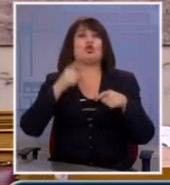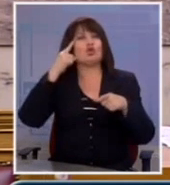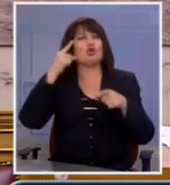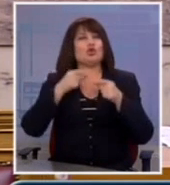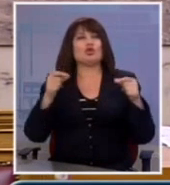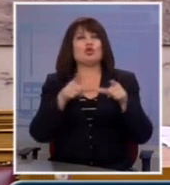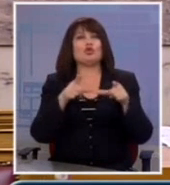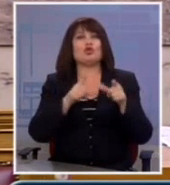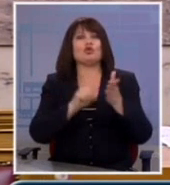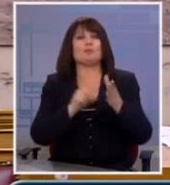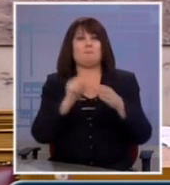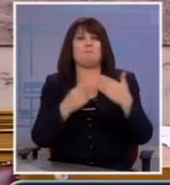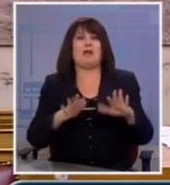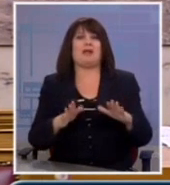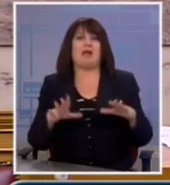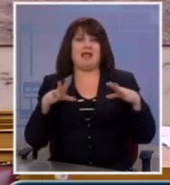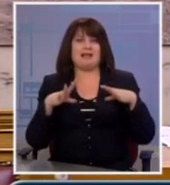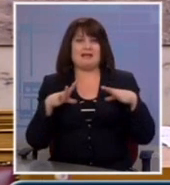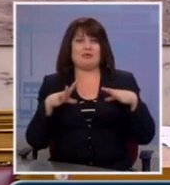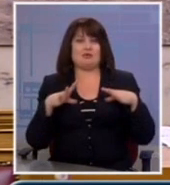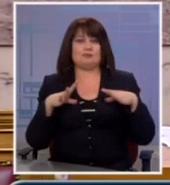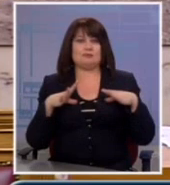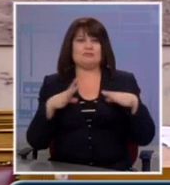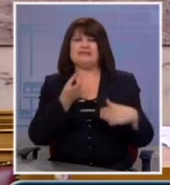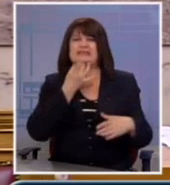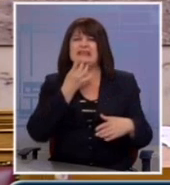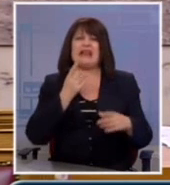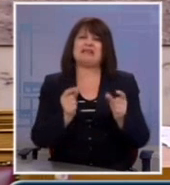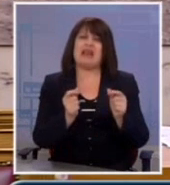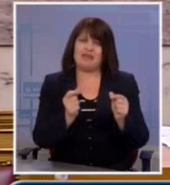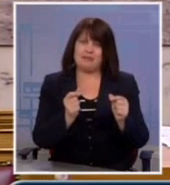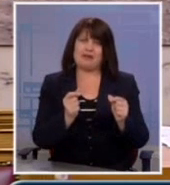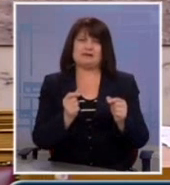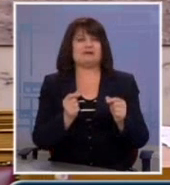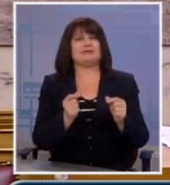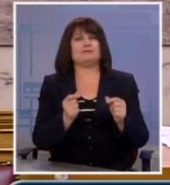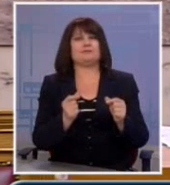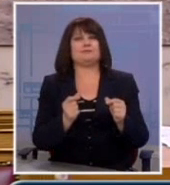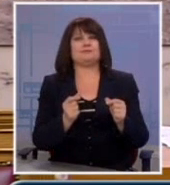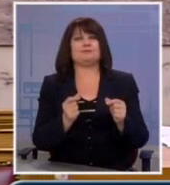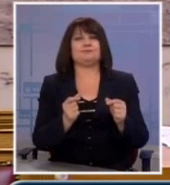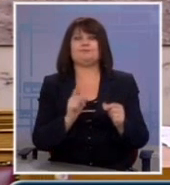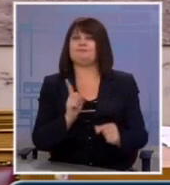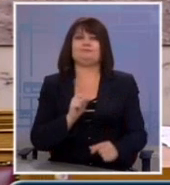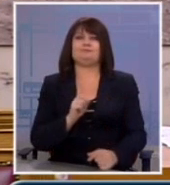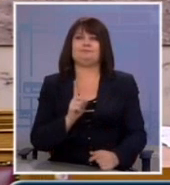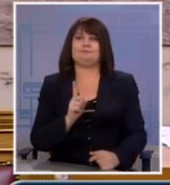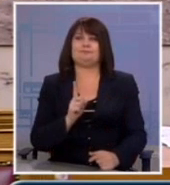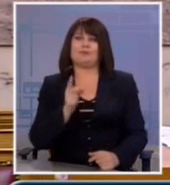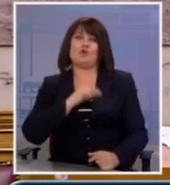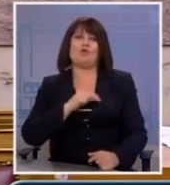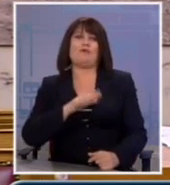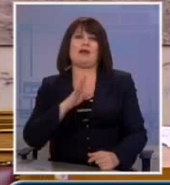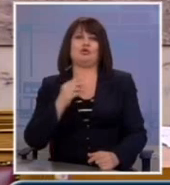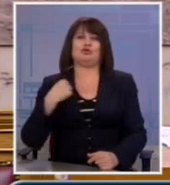να έχουν ψηφιστεί απεχθέστατες ρυθμίσεις οι οποίες δεν είναι εποφελία